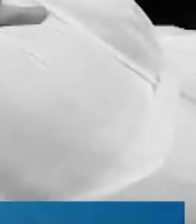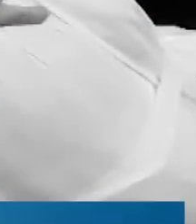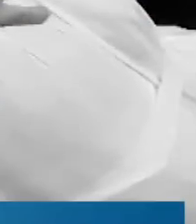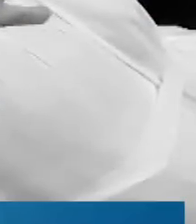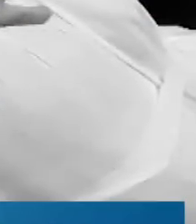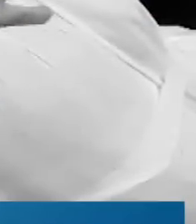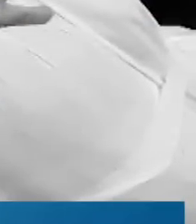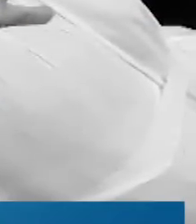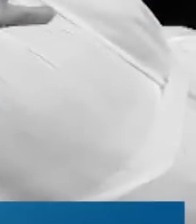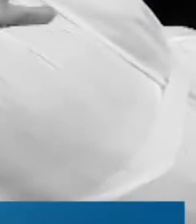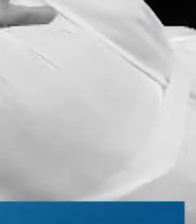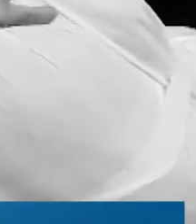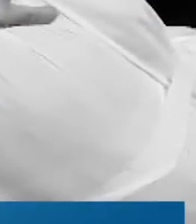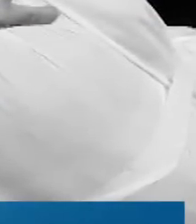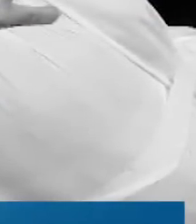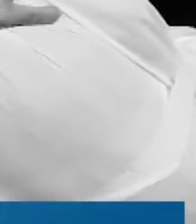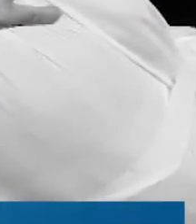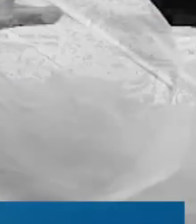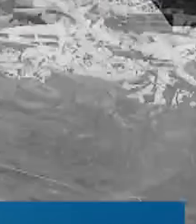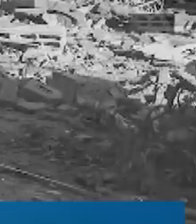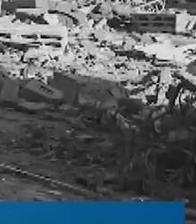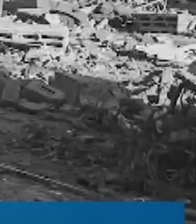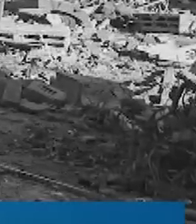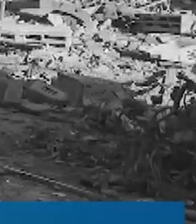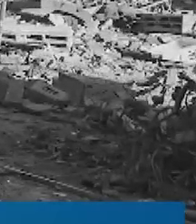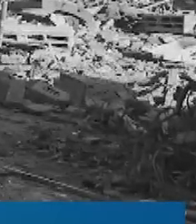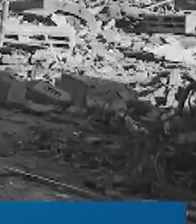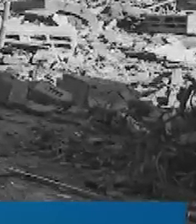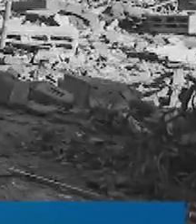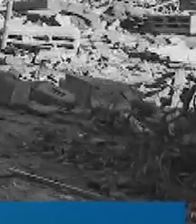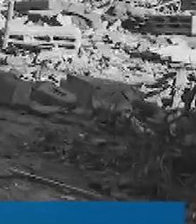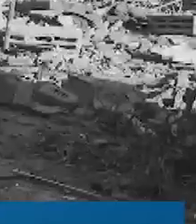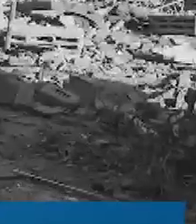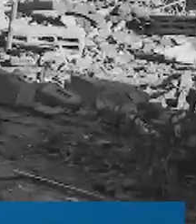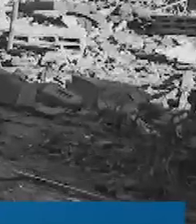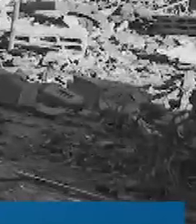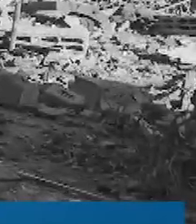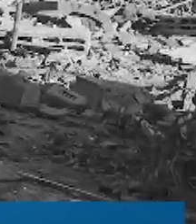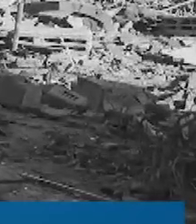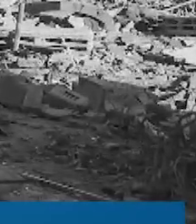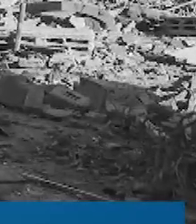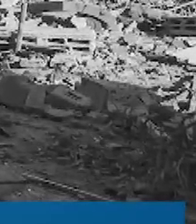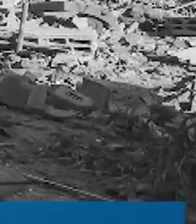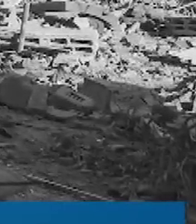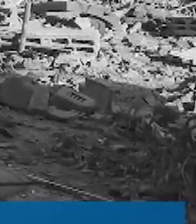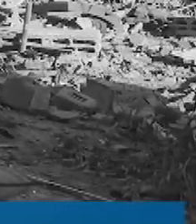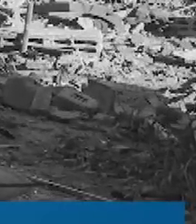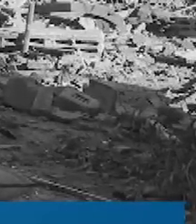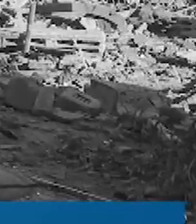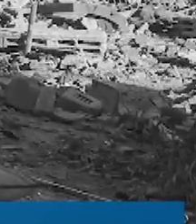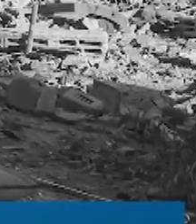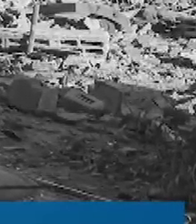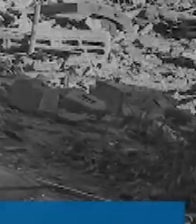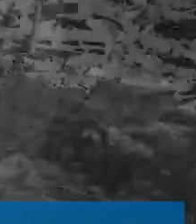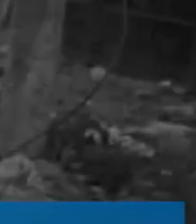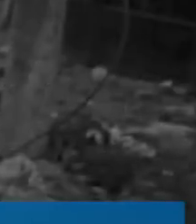kuşatın da tutuklayın hepsini duvarları